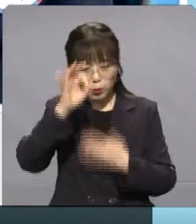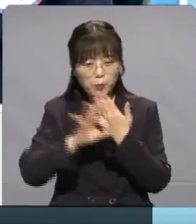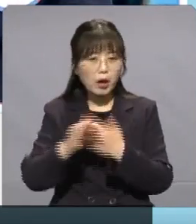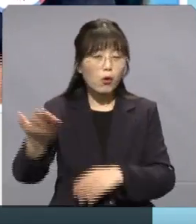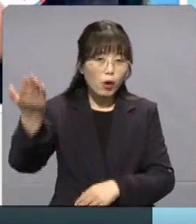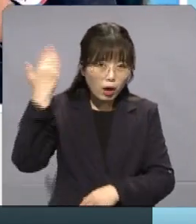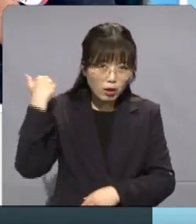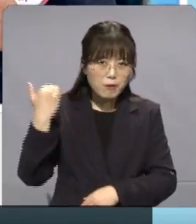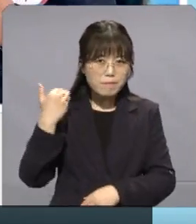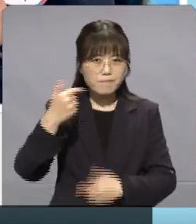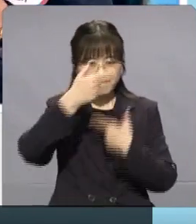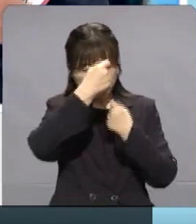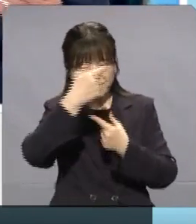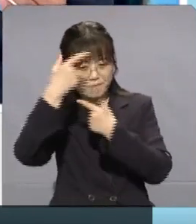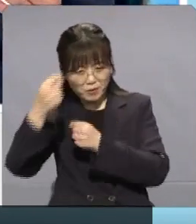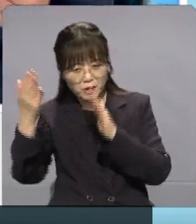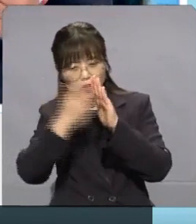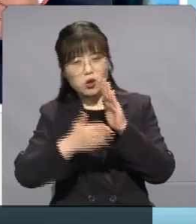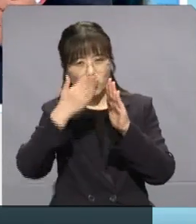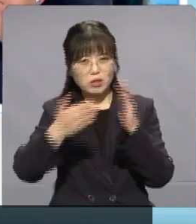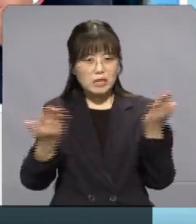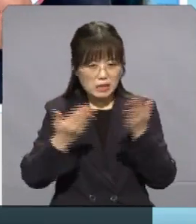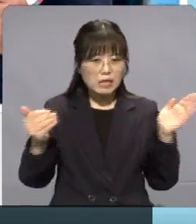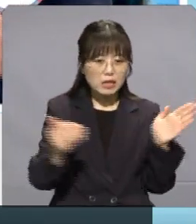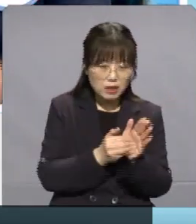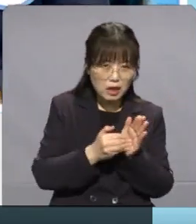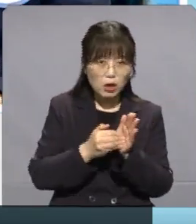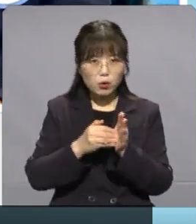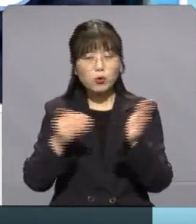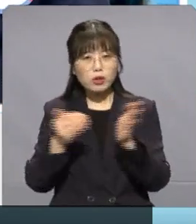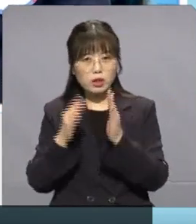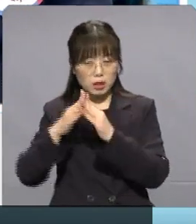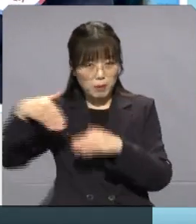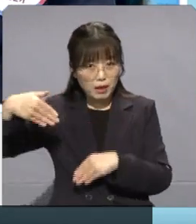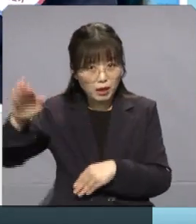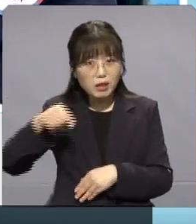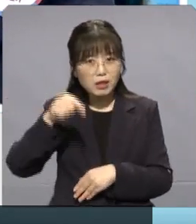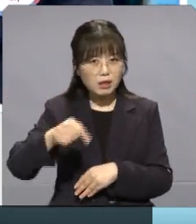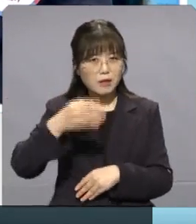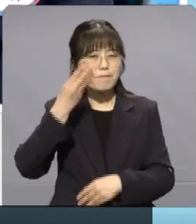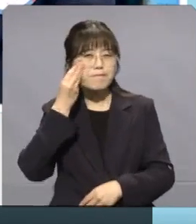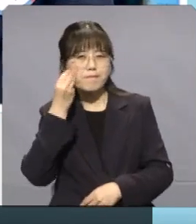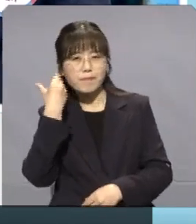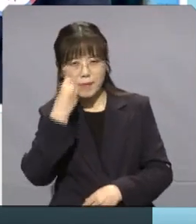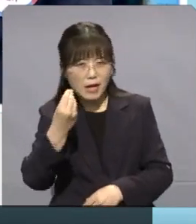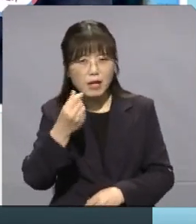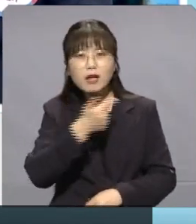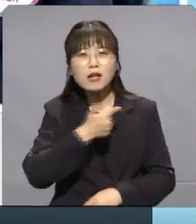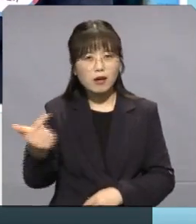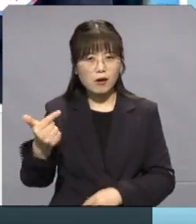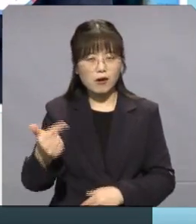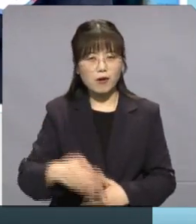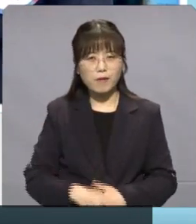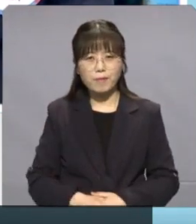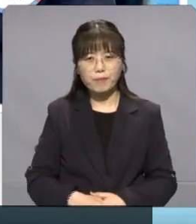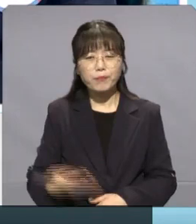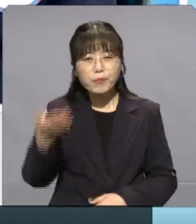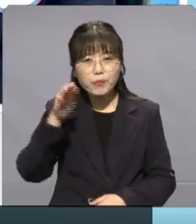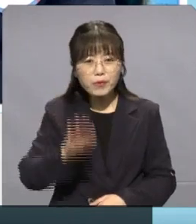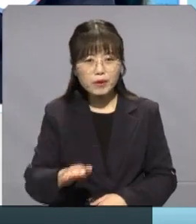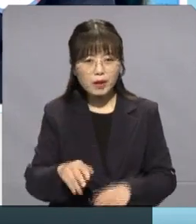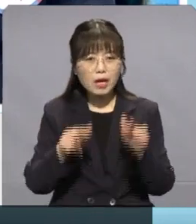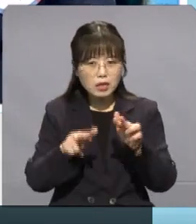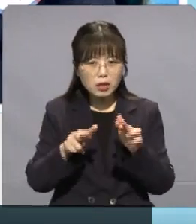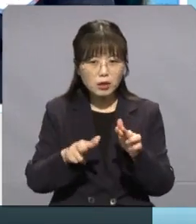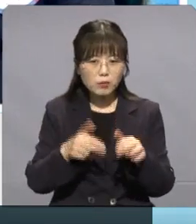과거에는 그래도 딱딱 정시에 출근해 정시에 퇴근하는 게 공무원이었지 않습니까? 그래서 그 매력이 높았다라고 보는 거예요, 젊은이들 사이에서. 근데